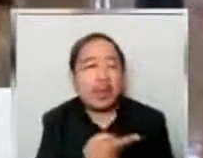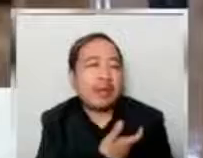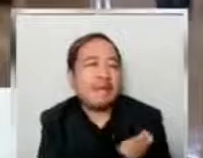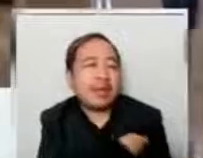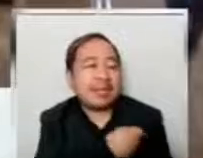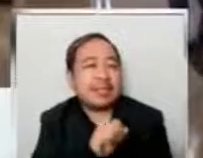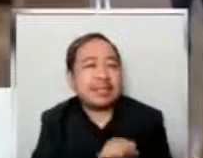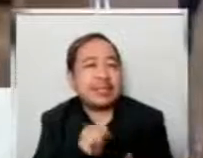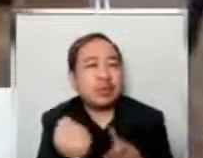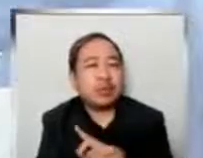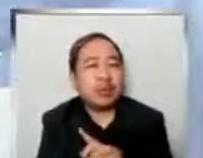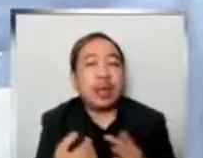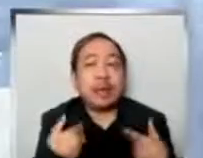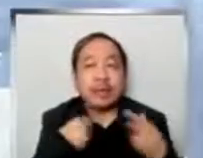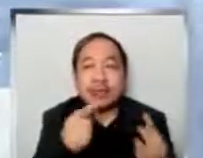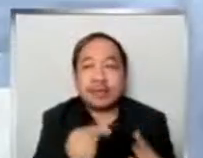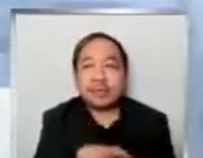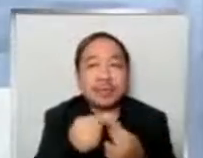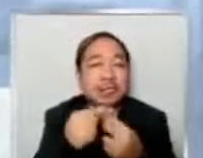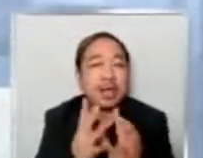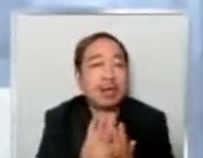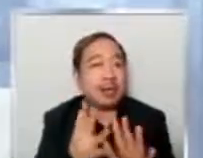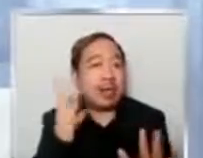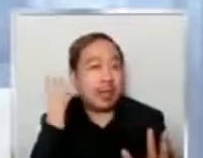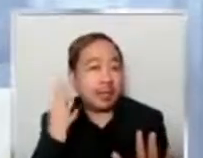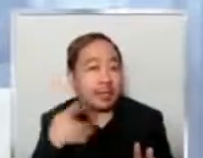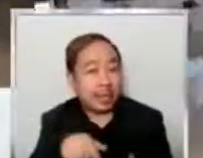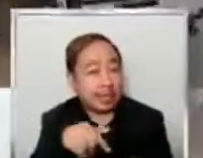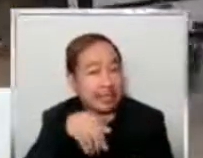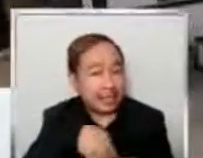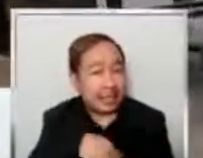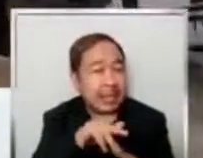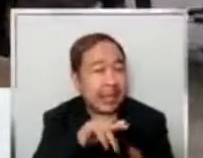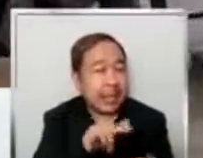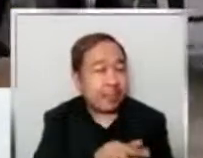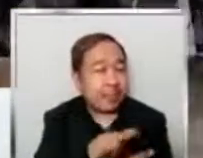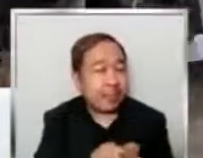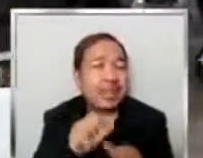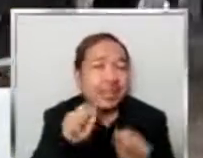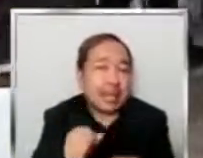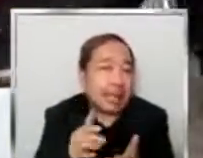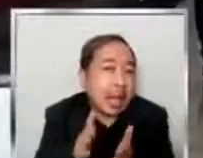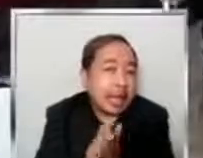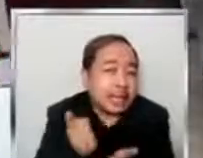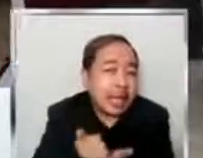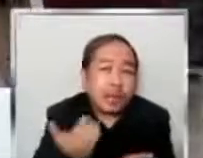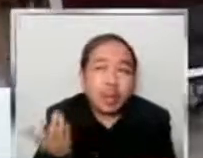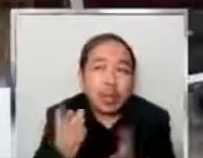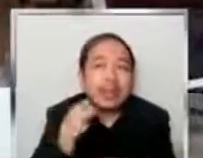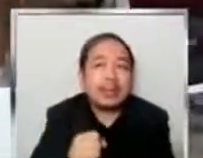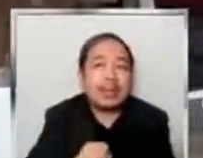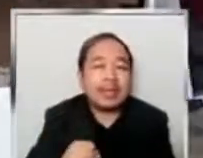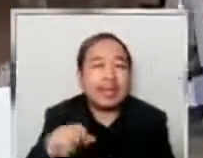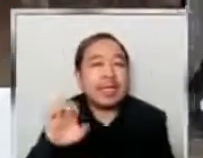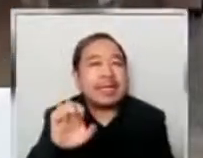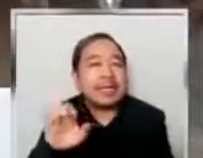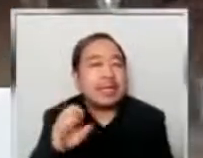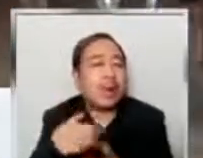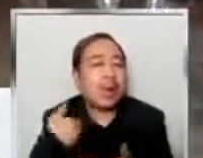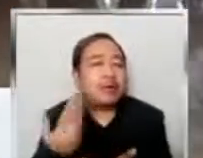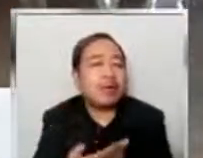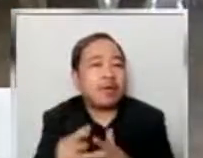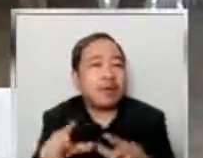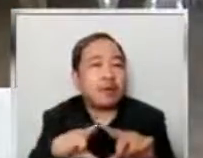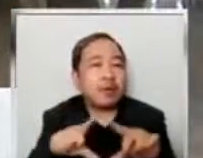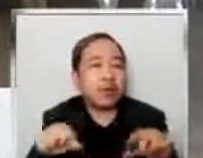lane din daw sa paliparan kung saan pwedeng magpatulong para makakuha ng eArrival card. Matatanda ang pina-review ng ahensya